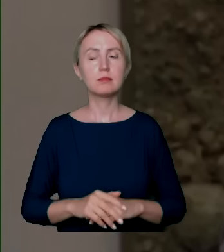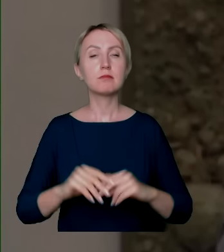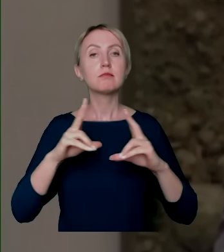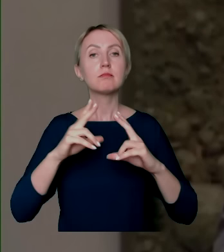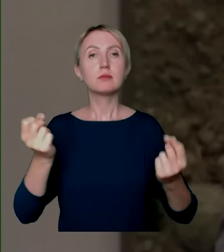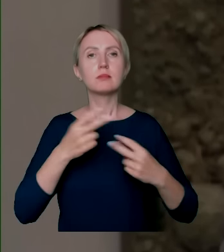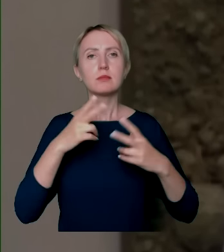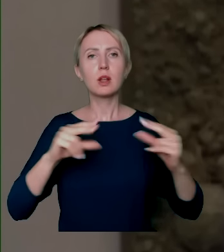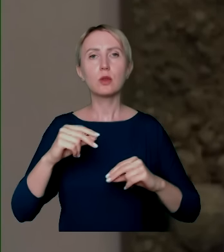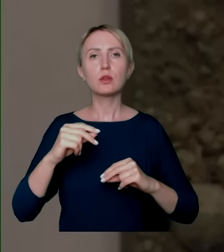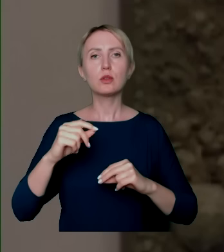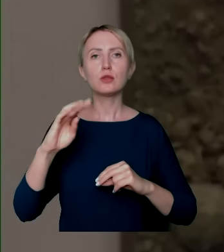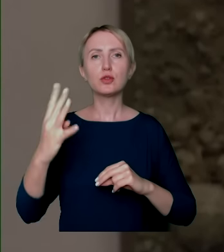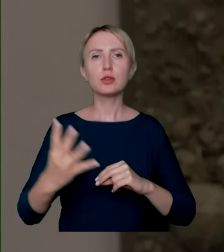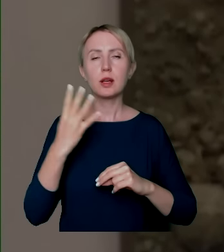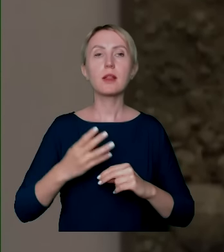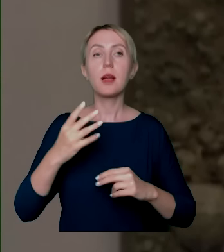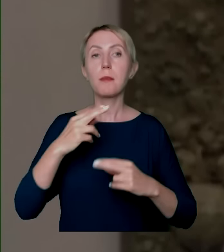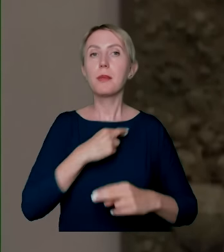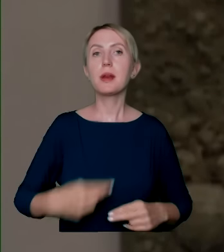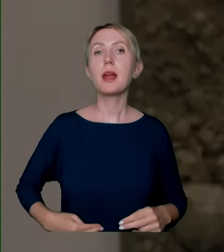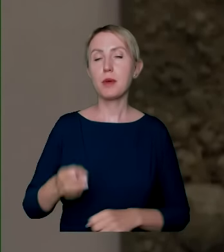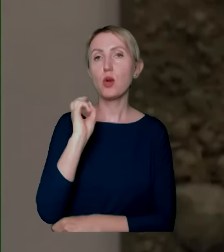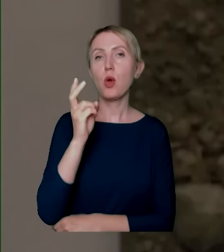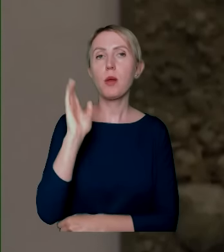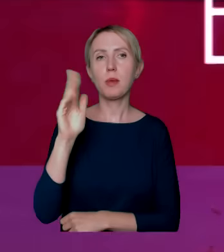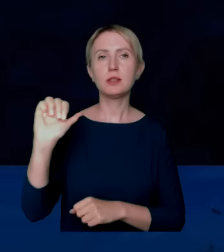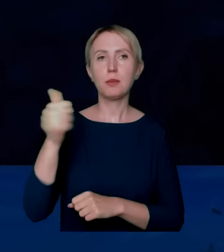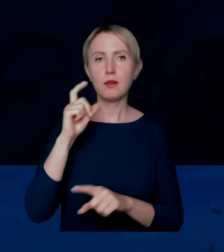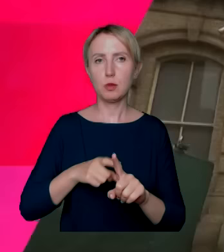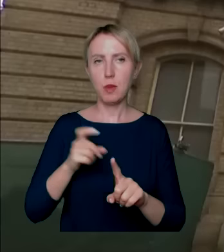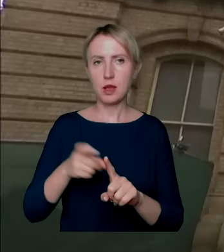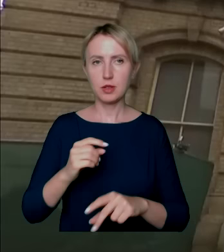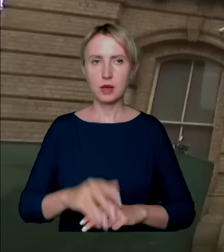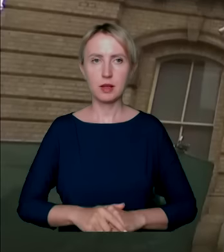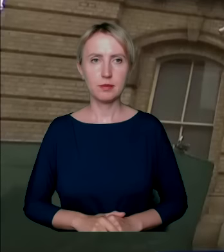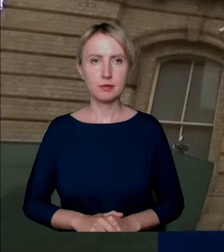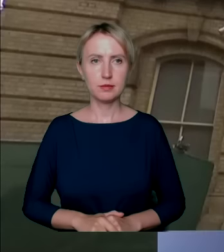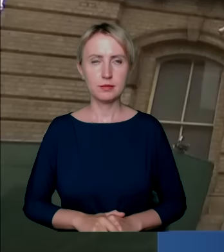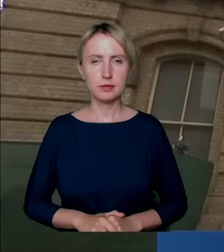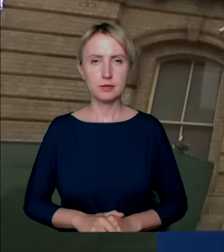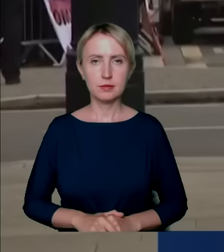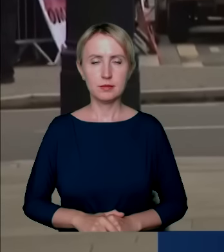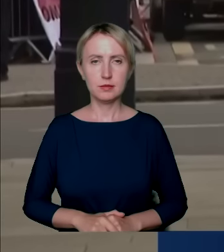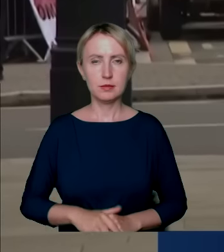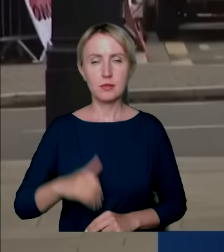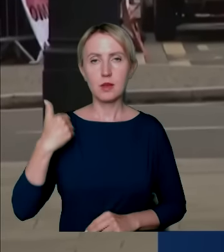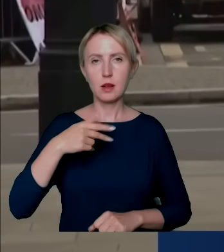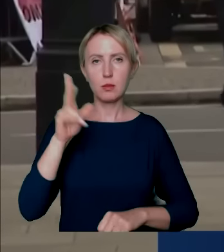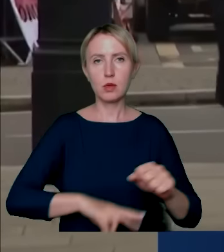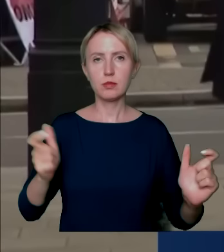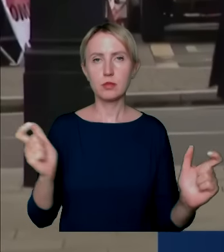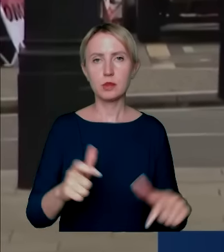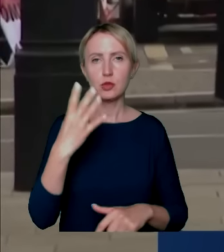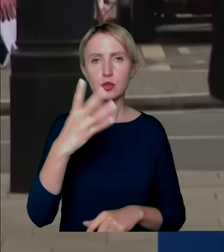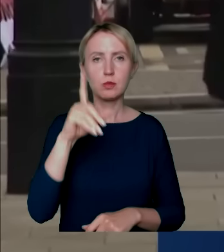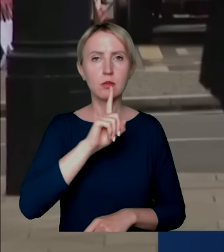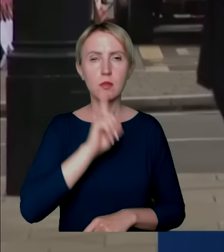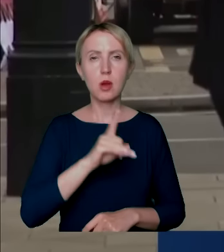Premier Holandii obejmie to stanowisko 1 października. Angielska policja aresztowała czterech mężczyzn pod